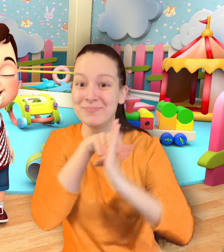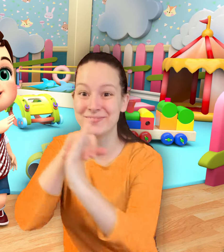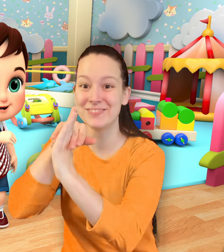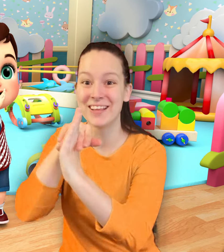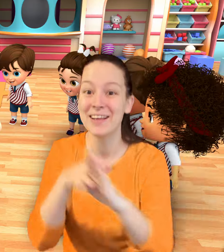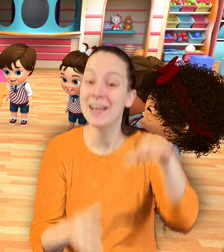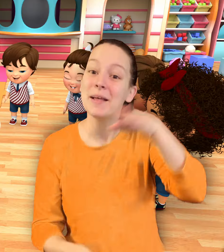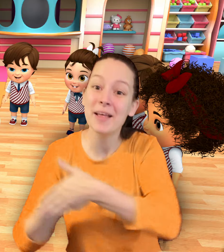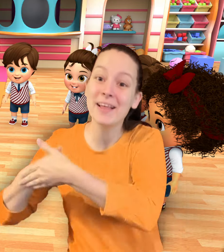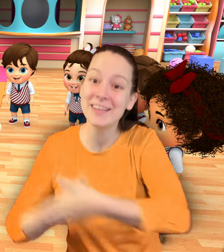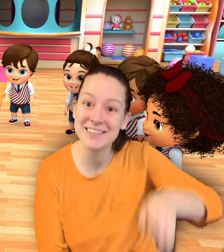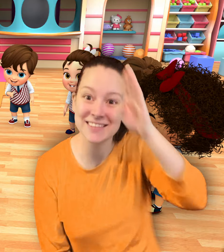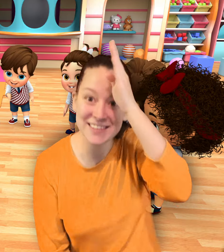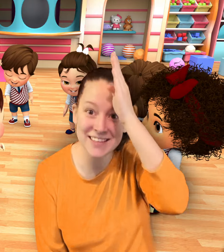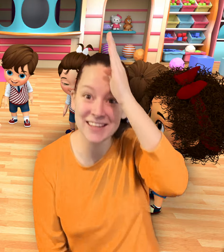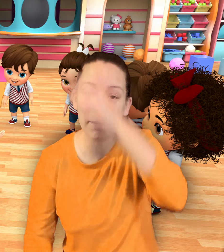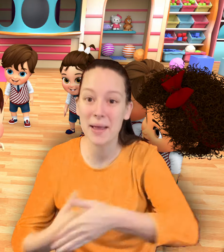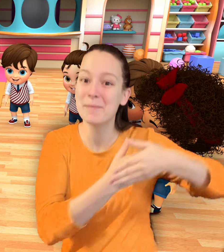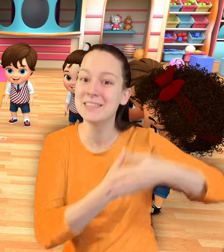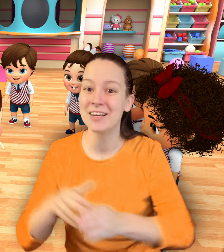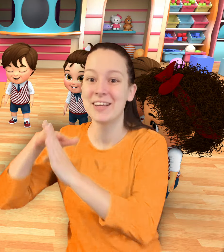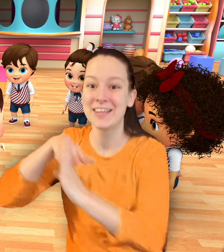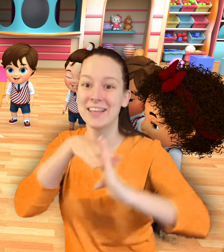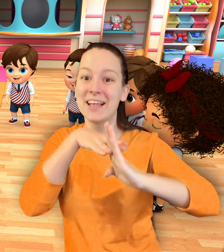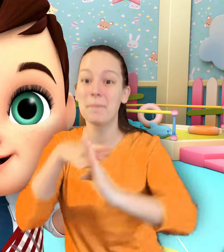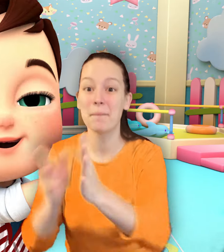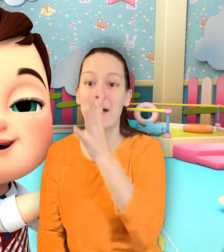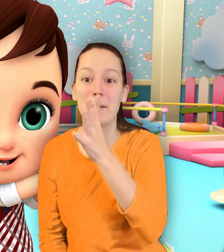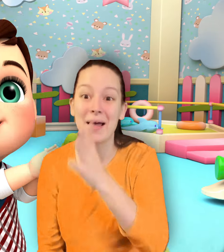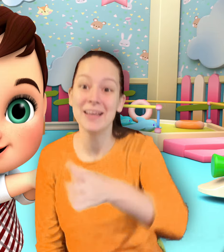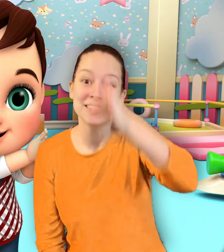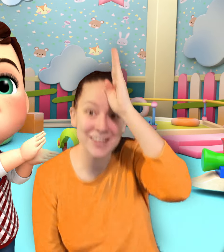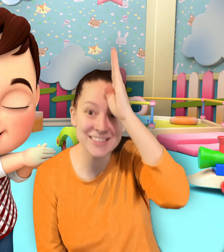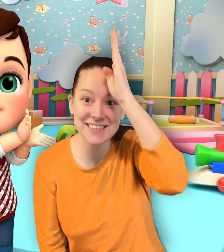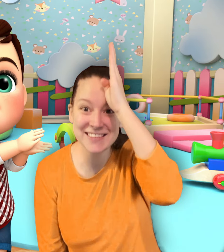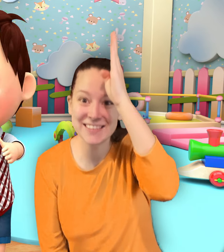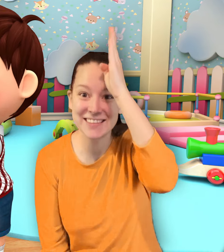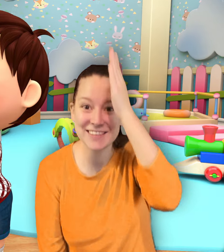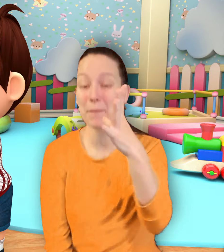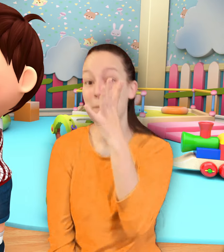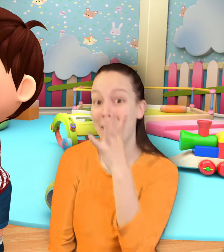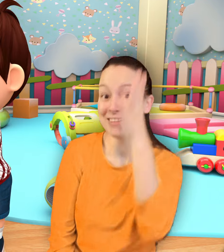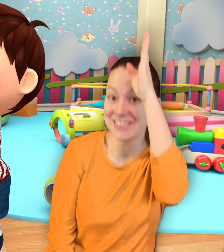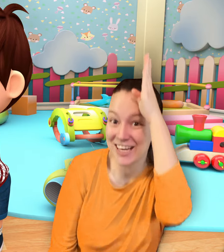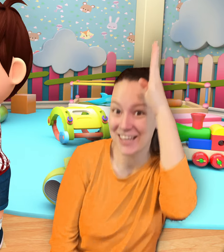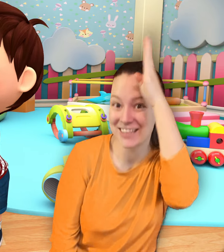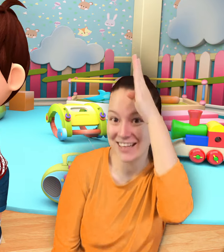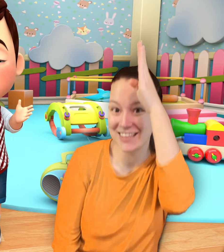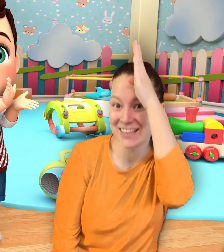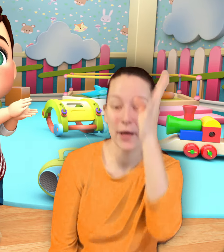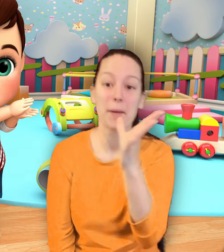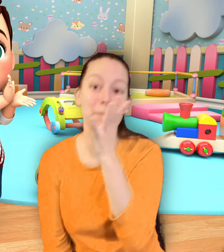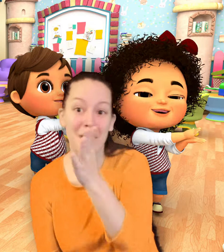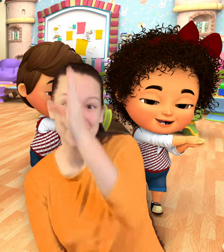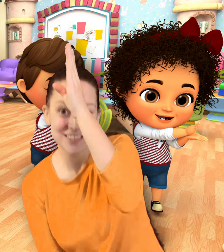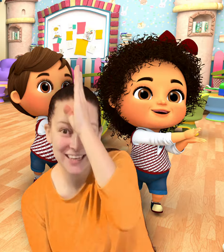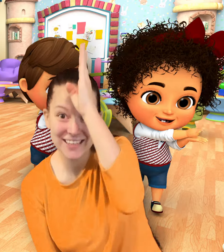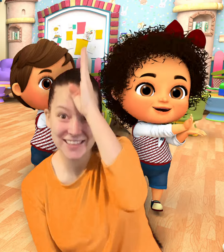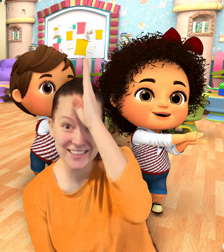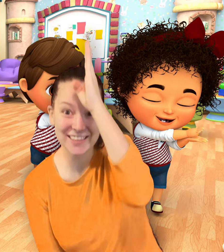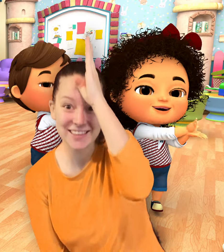ザメザメザメママザメママザメ